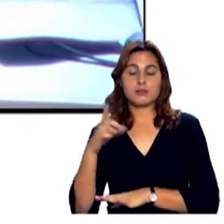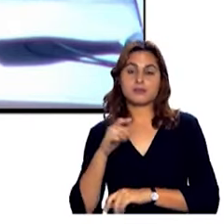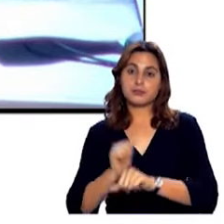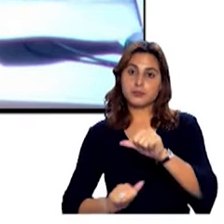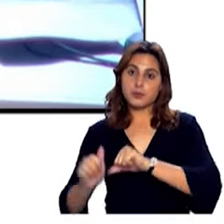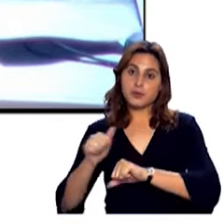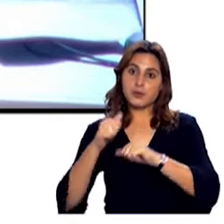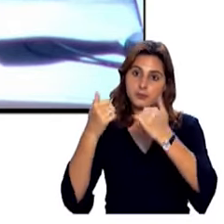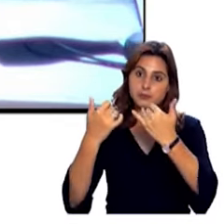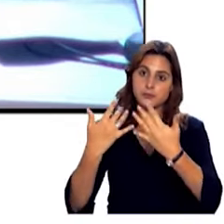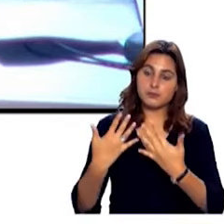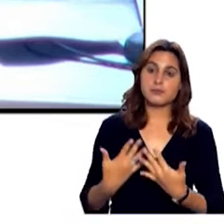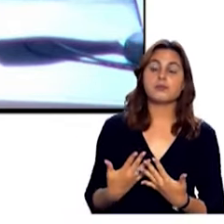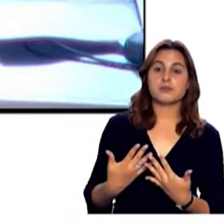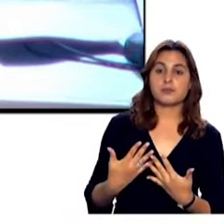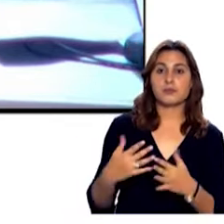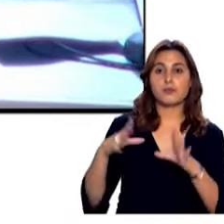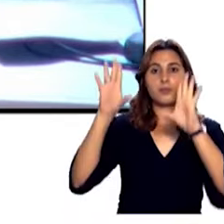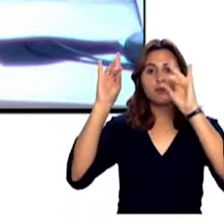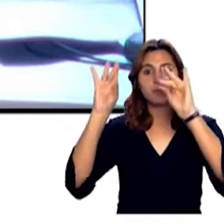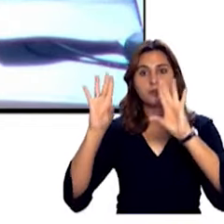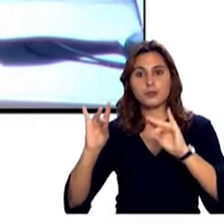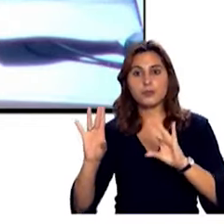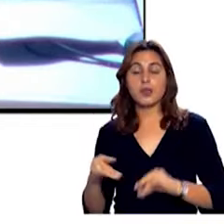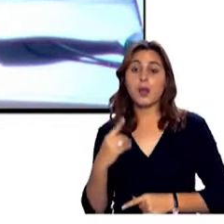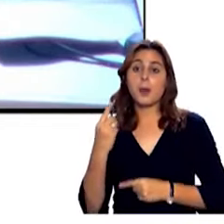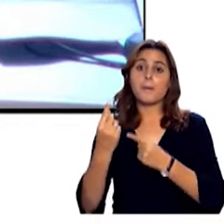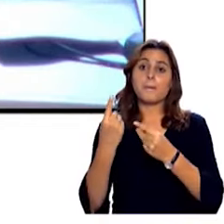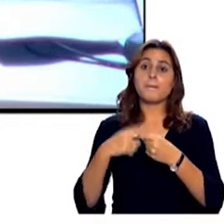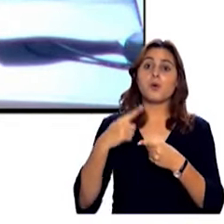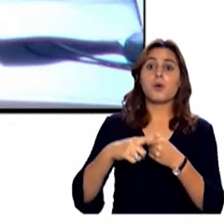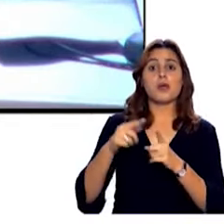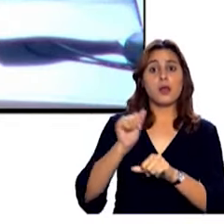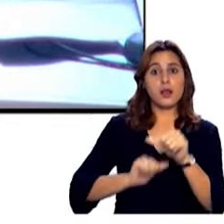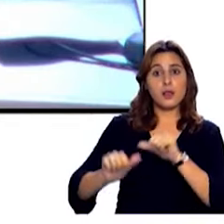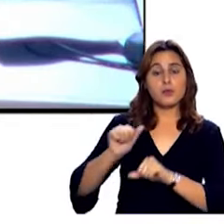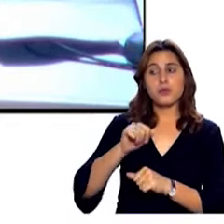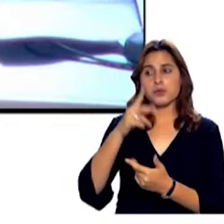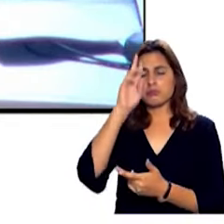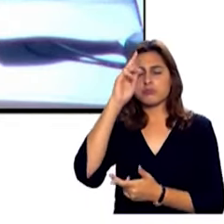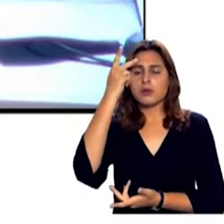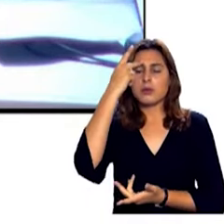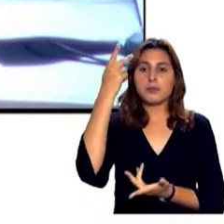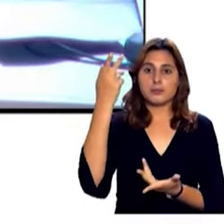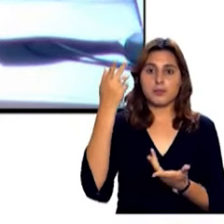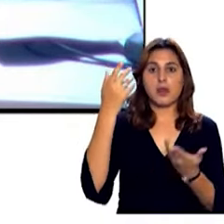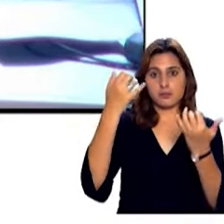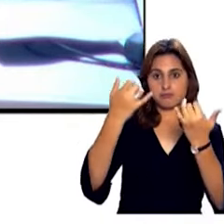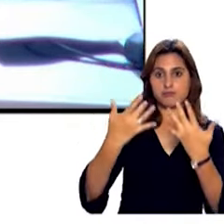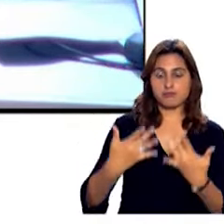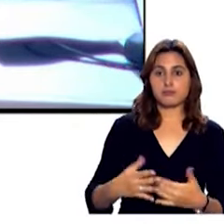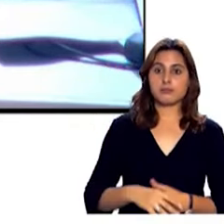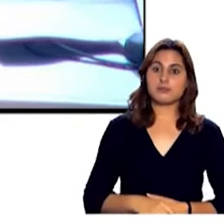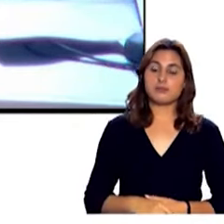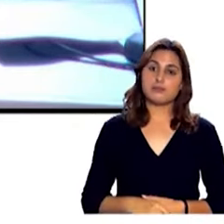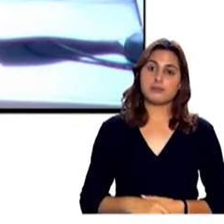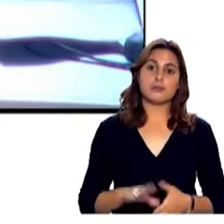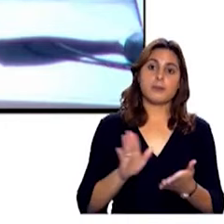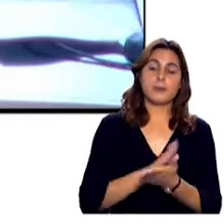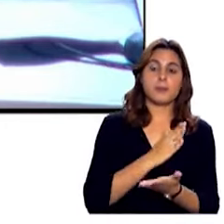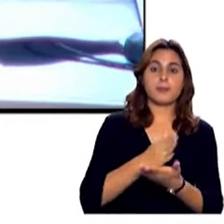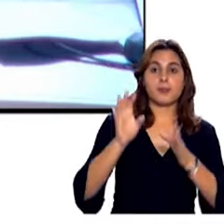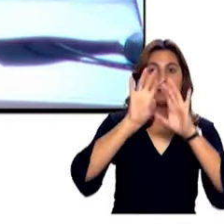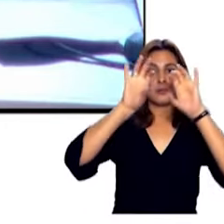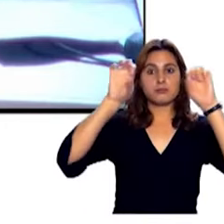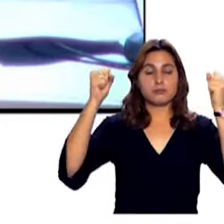enrichie Elle Change d'avis depuis quelques années ET c'est Nouveau la cour de cassation dans ces arrêts cite